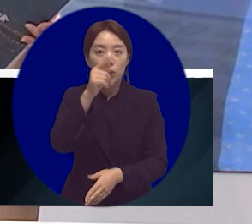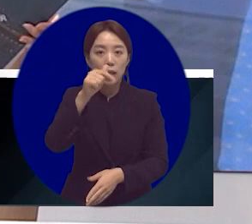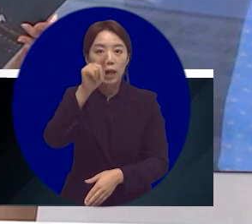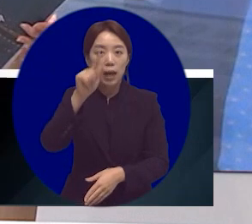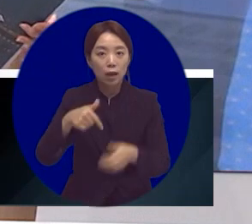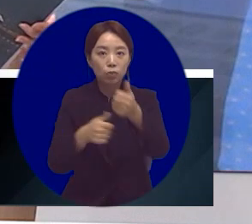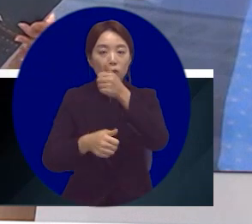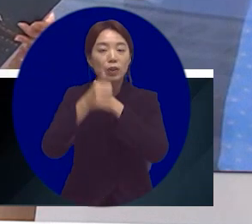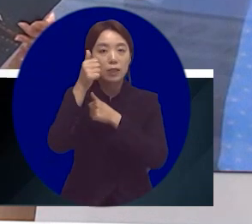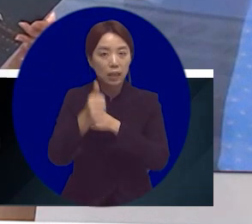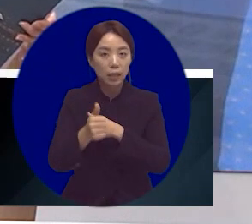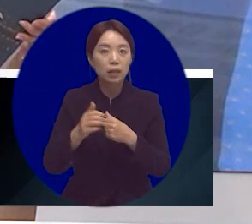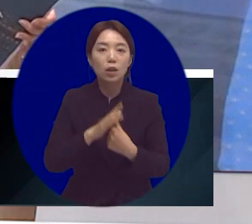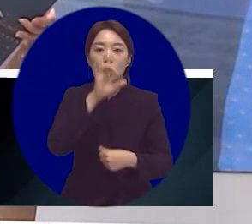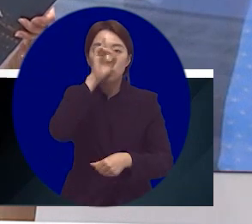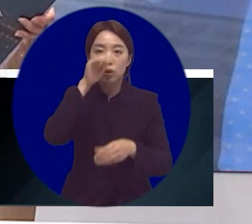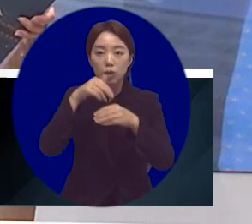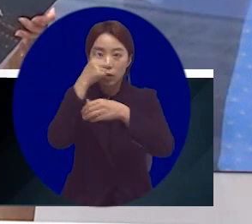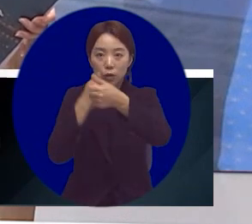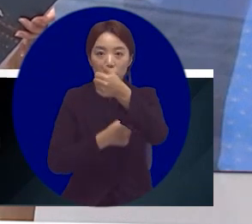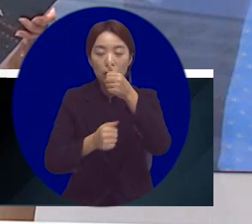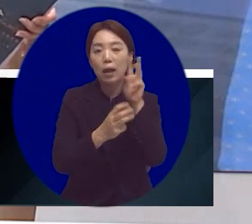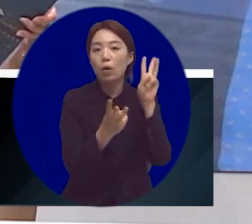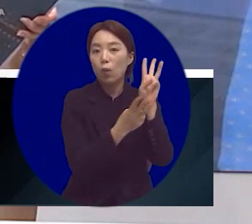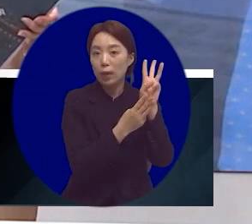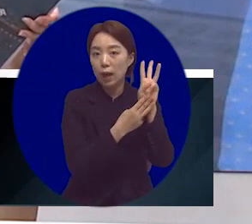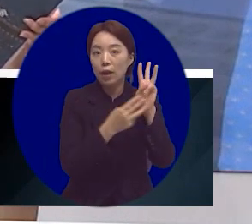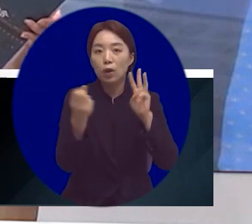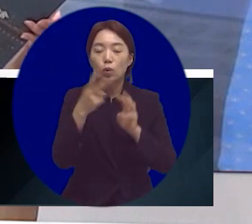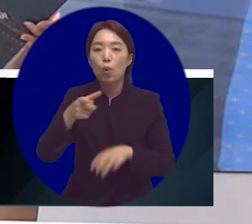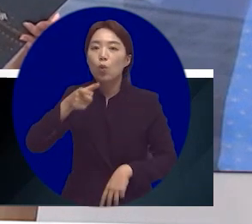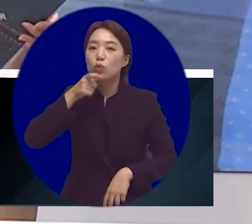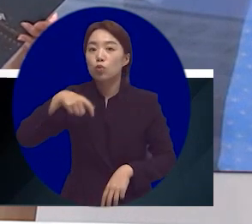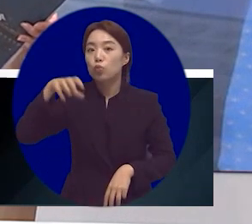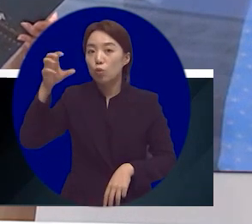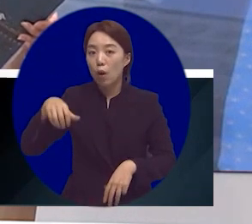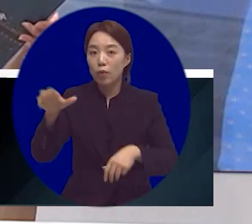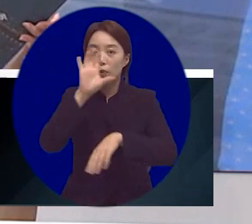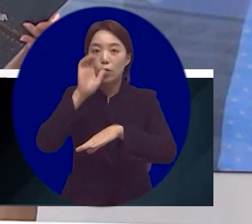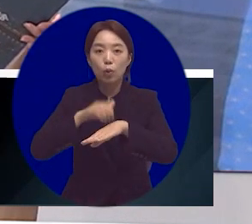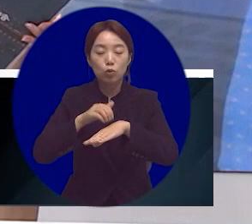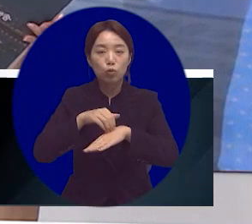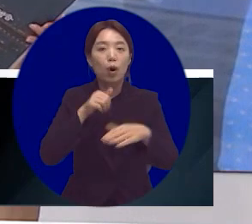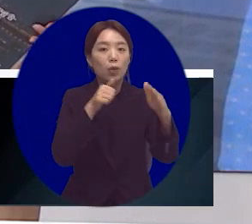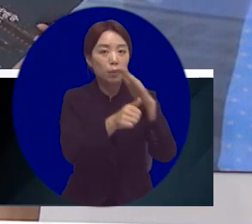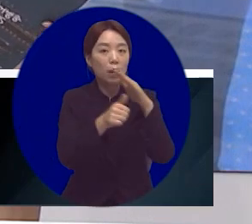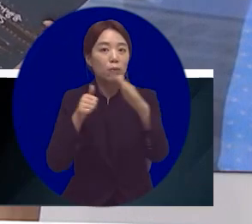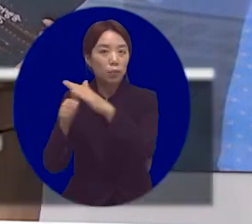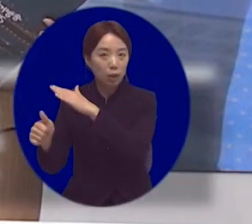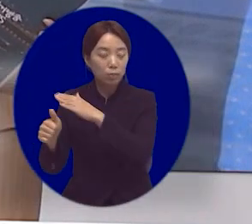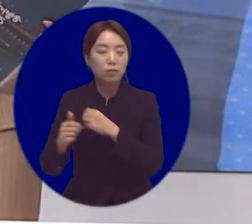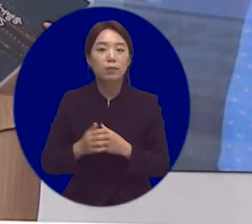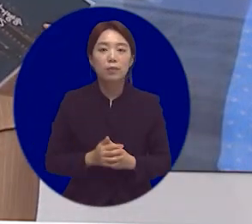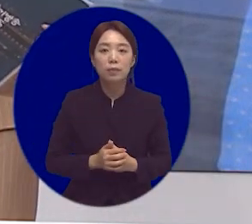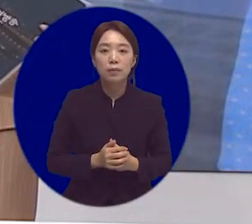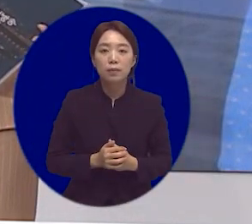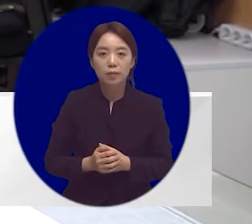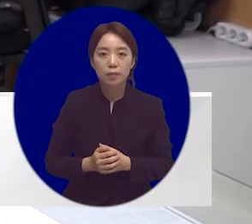지난 20일 중앙선거관리위원회 관악청사와 수원선거연수원을 방문했습니다. 그 현장